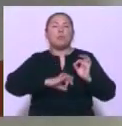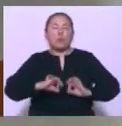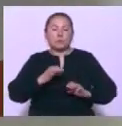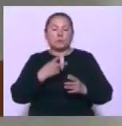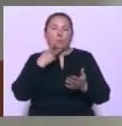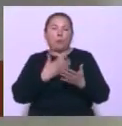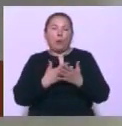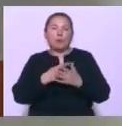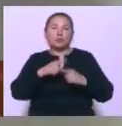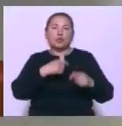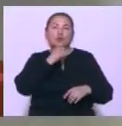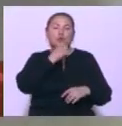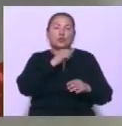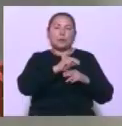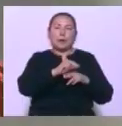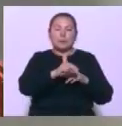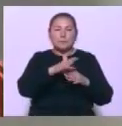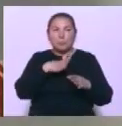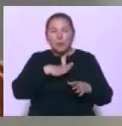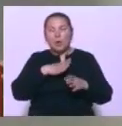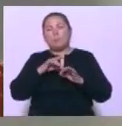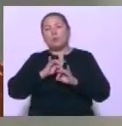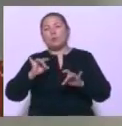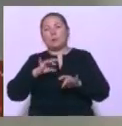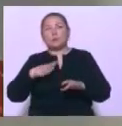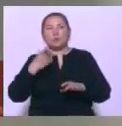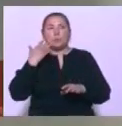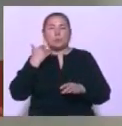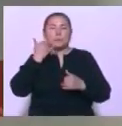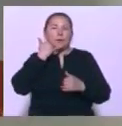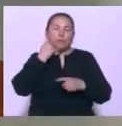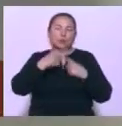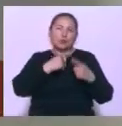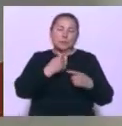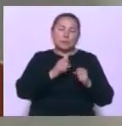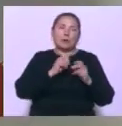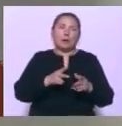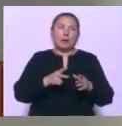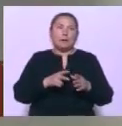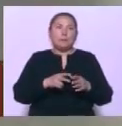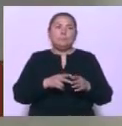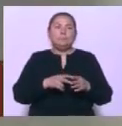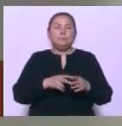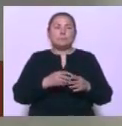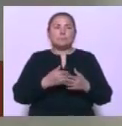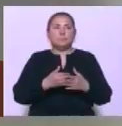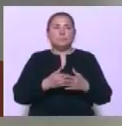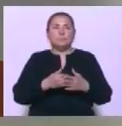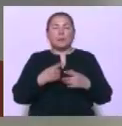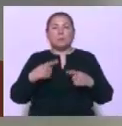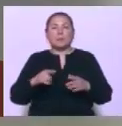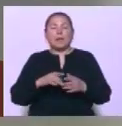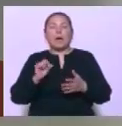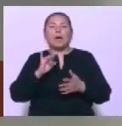немесе өздеріңіздің күнделікті қолданып отқан қолдарыңыздағы телефондарыңыз болсын, немесе жұмыстағы компьютерлеріңіз болсын, немесе басқа да